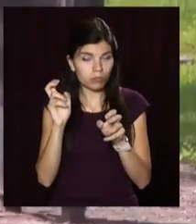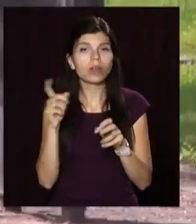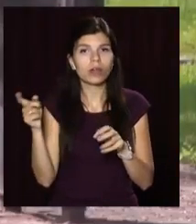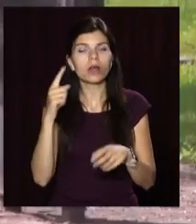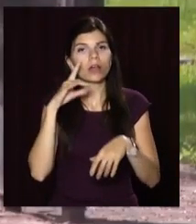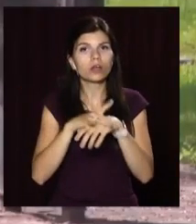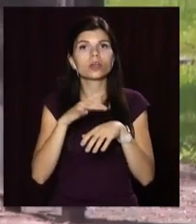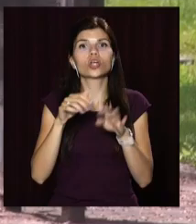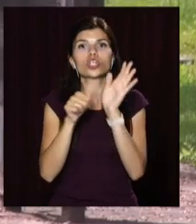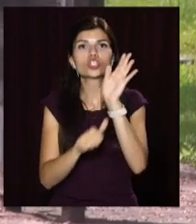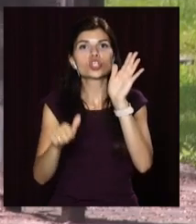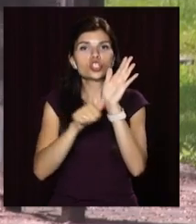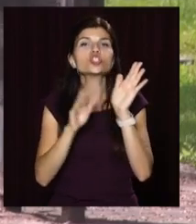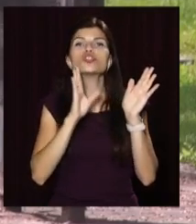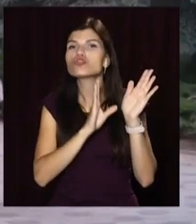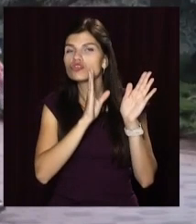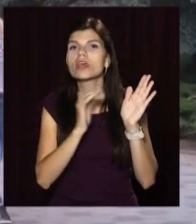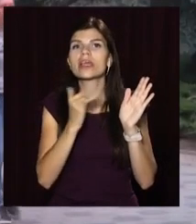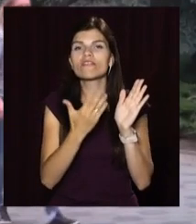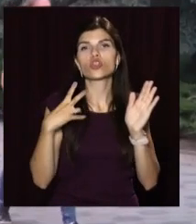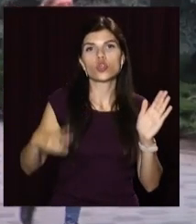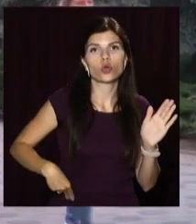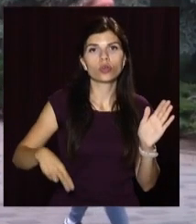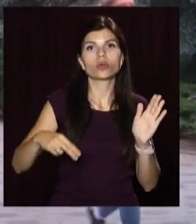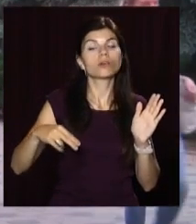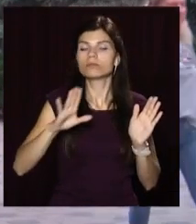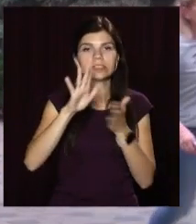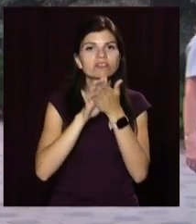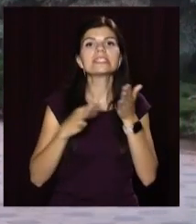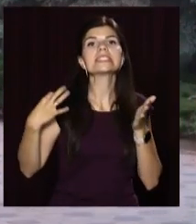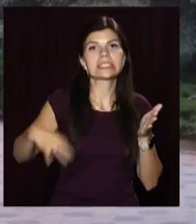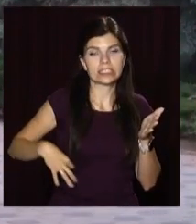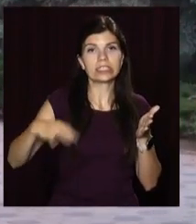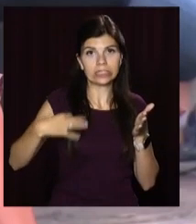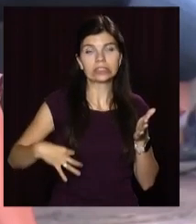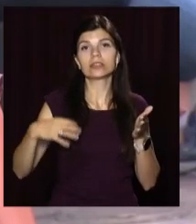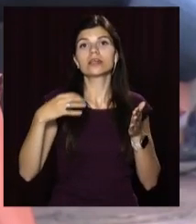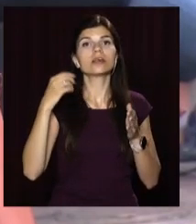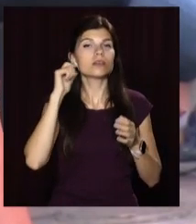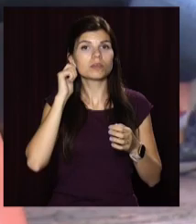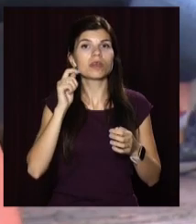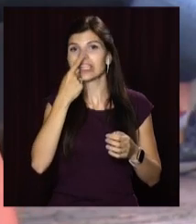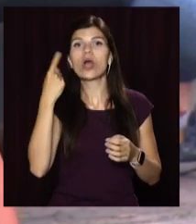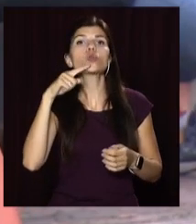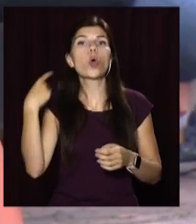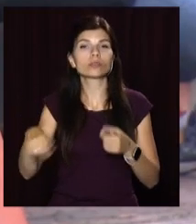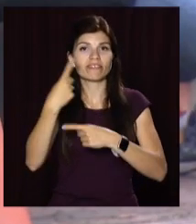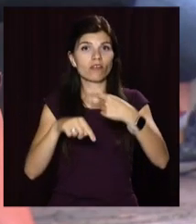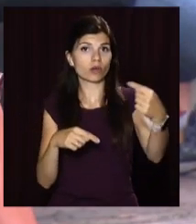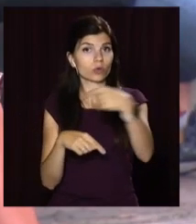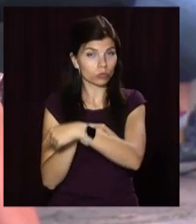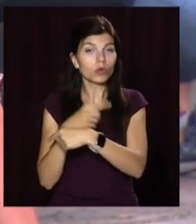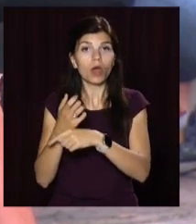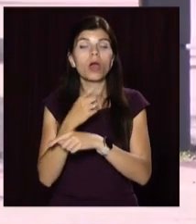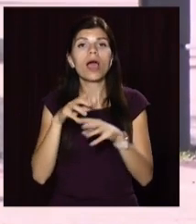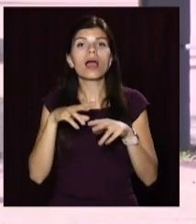діагностували в 66-річної жінки та її 16-річного сина. Вони нещодавно повернулися з Росії. Міністр охорони здоров'я